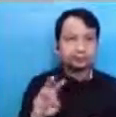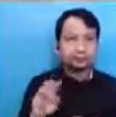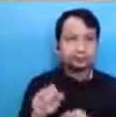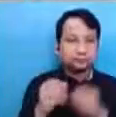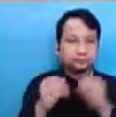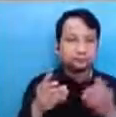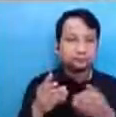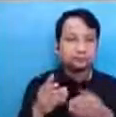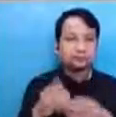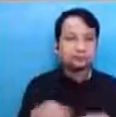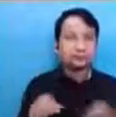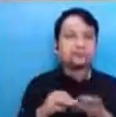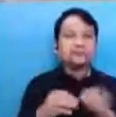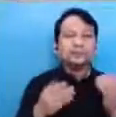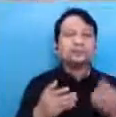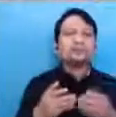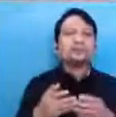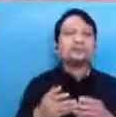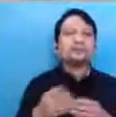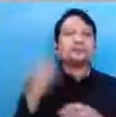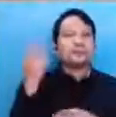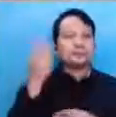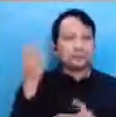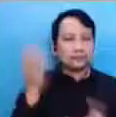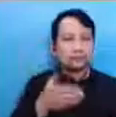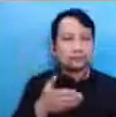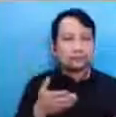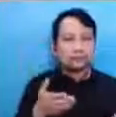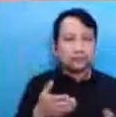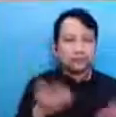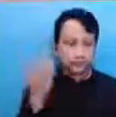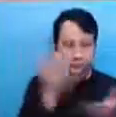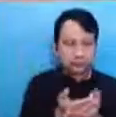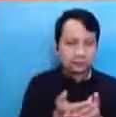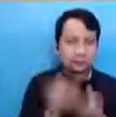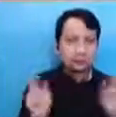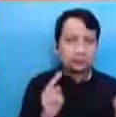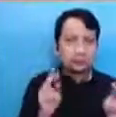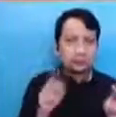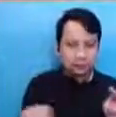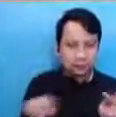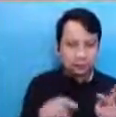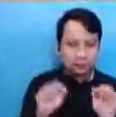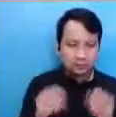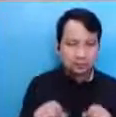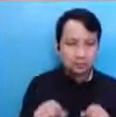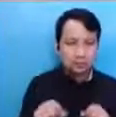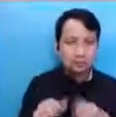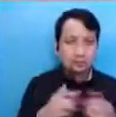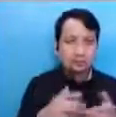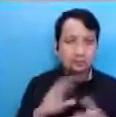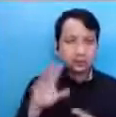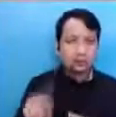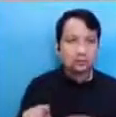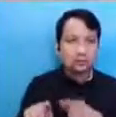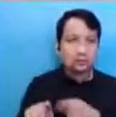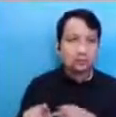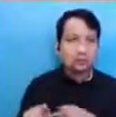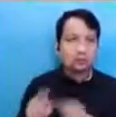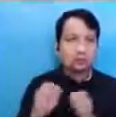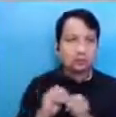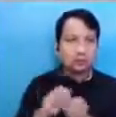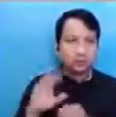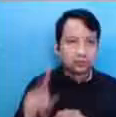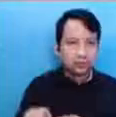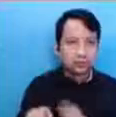ang nagiging dahilan kung bakit hindi po ma-reach ng mga kababayan natin via cellphone or mobile phone